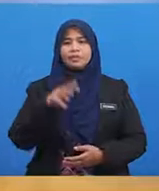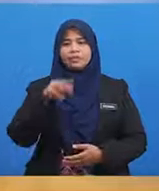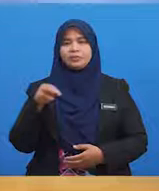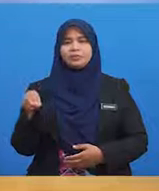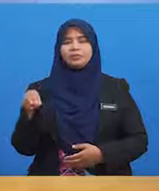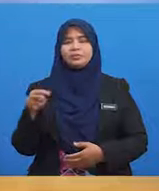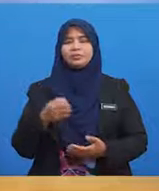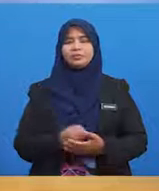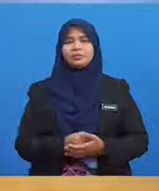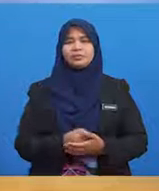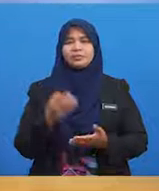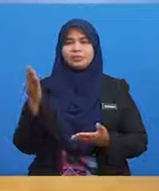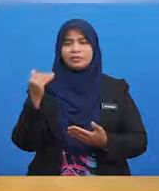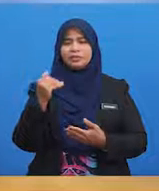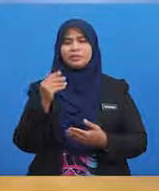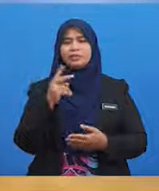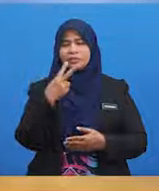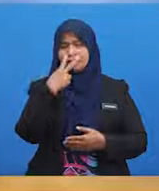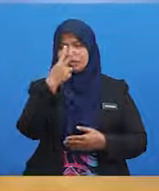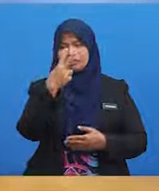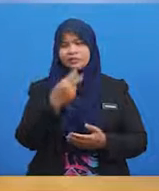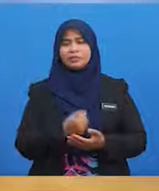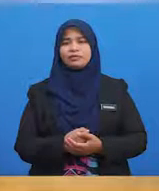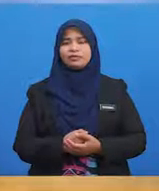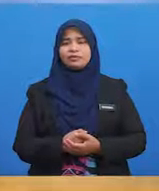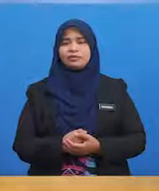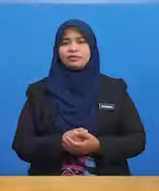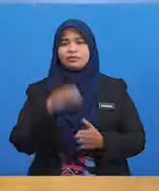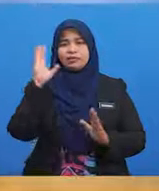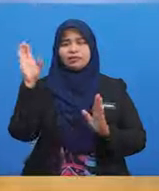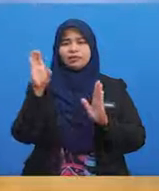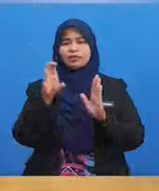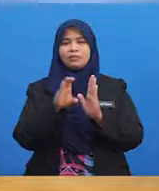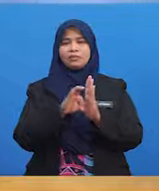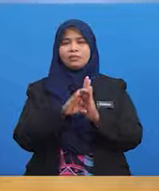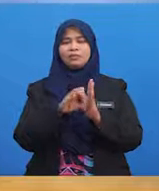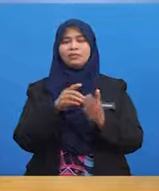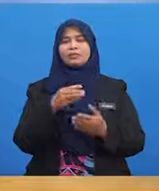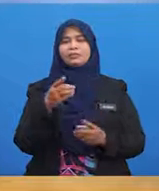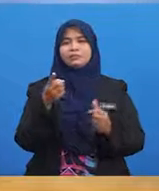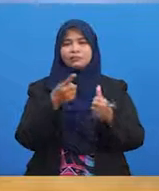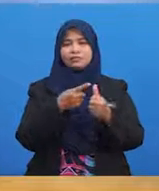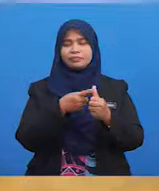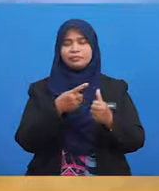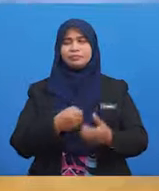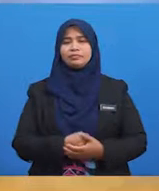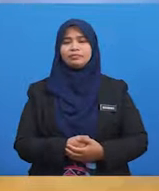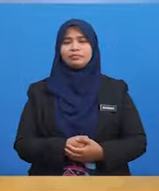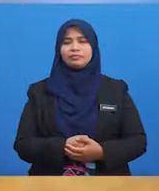Murid-murid, mari perhatikan gambar yang pertama.